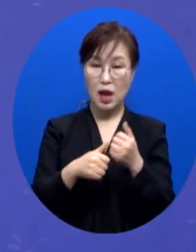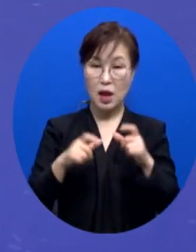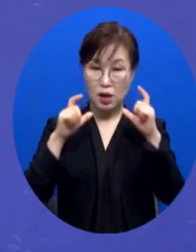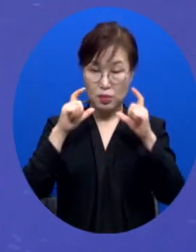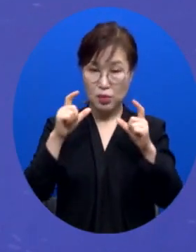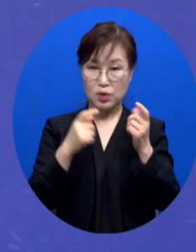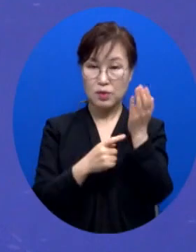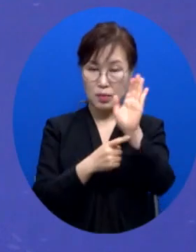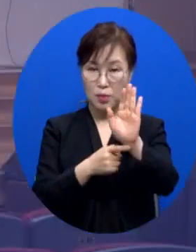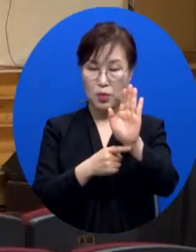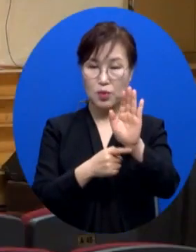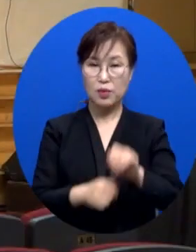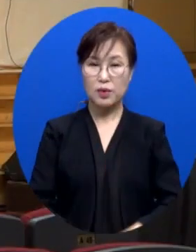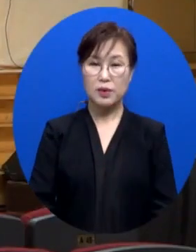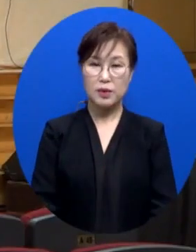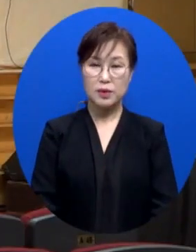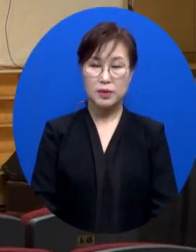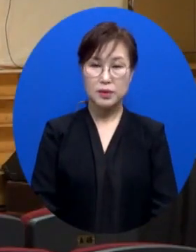발표회를 열었습니다.